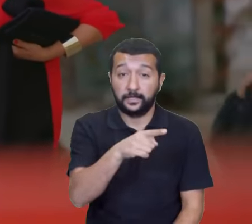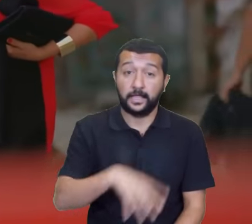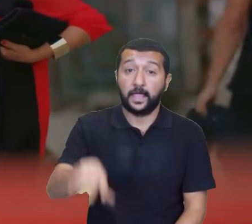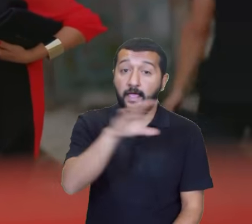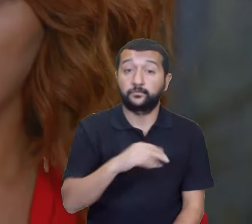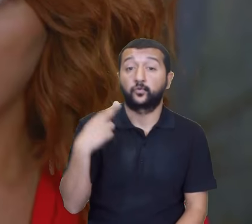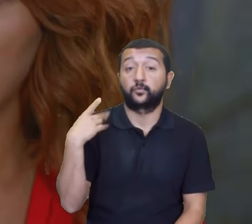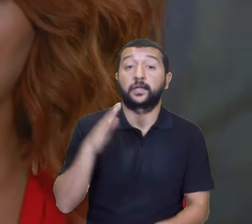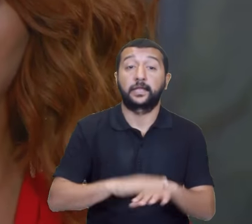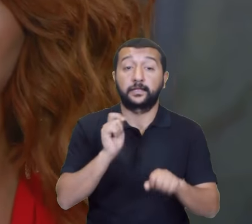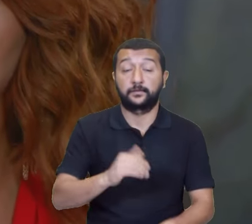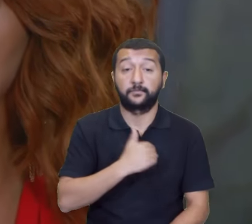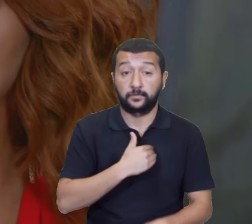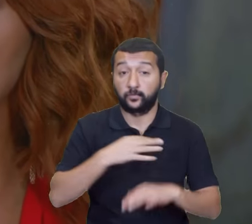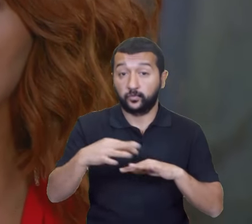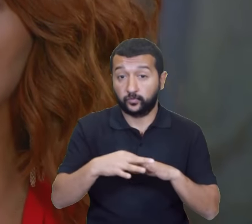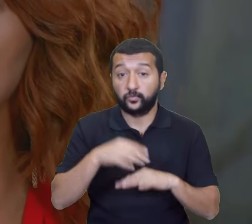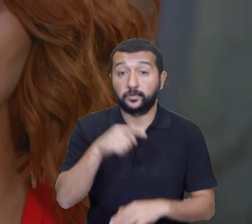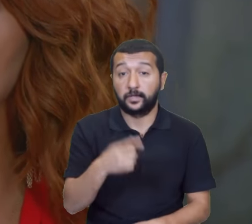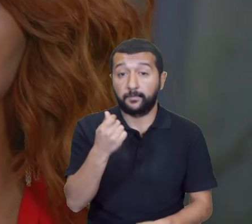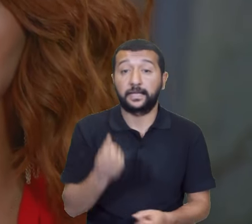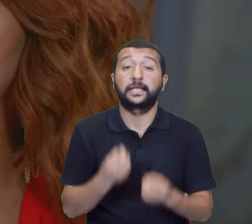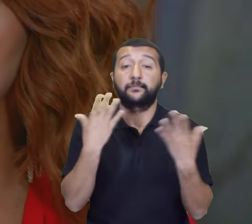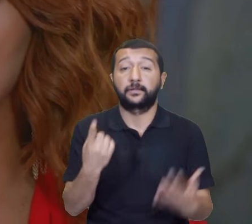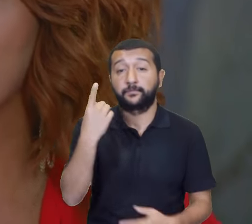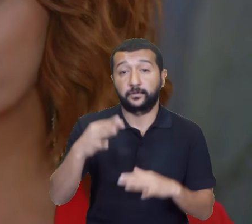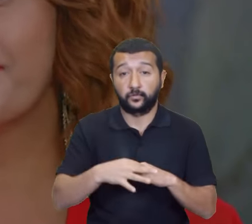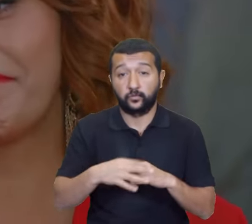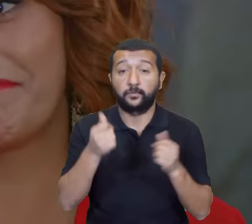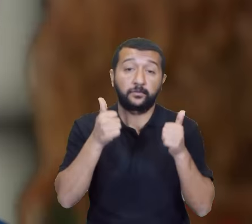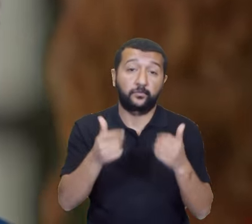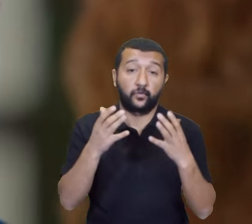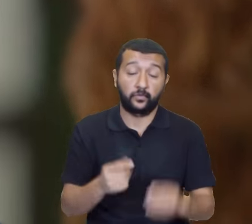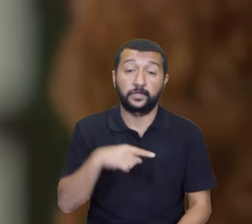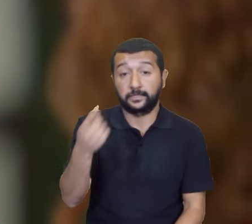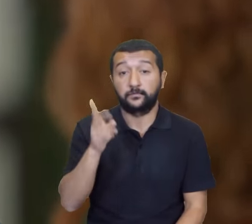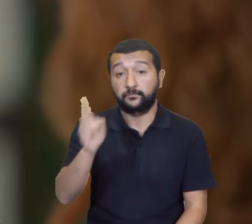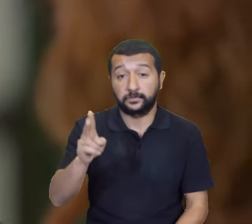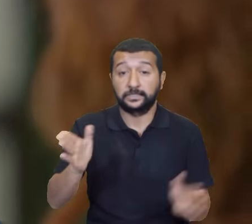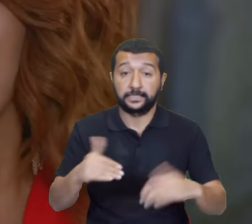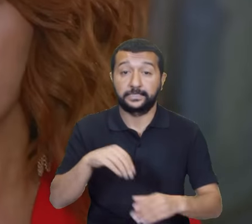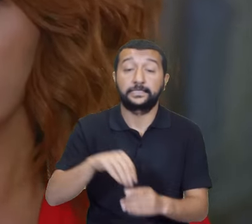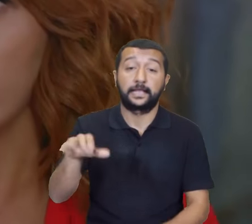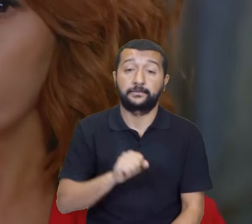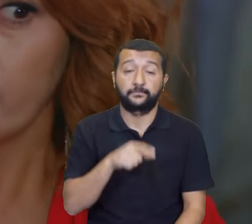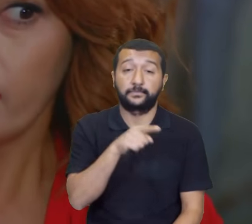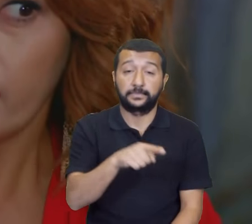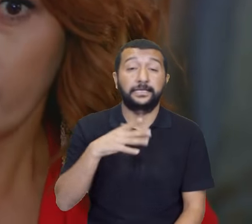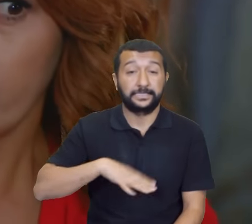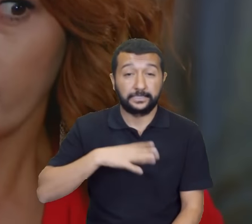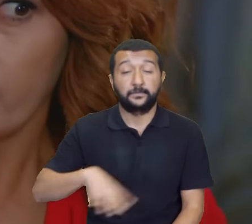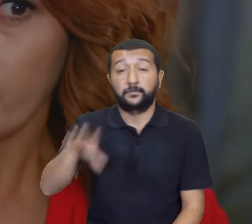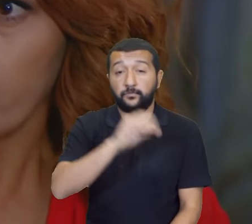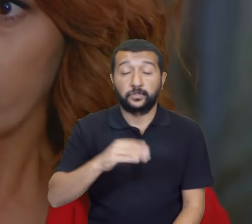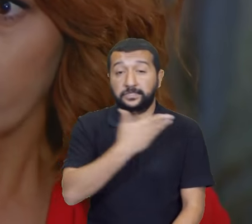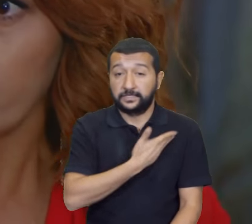hepsi numaraydı onların. Benim yüzüğe param yetmedi. Bir tane yüzüğe param yetti. Diğerini onun sandığından aldım. Yani istedim ki